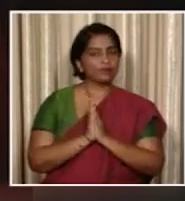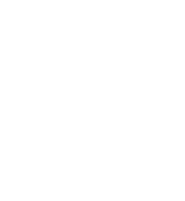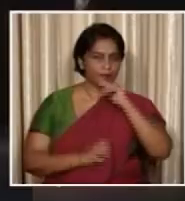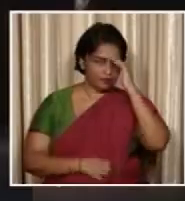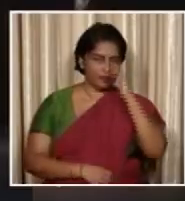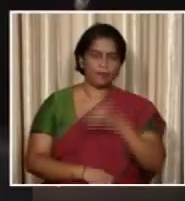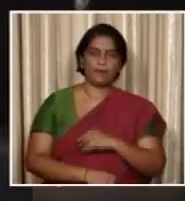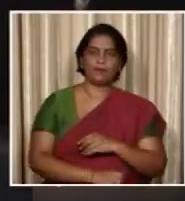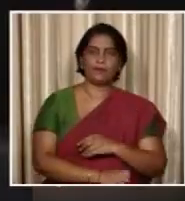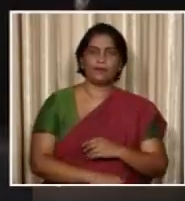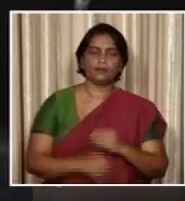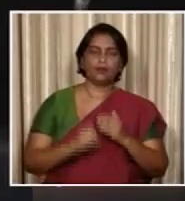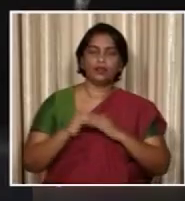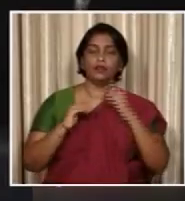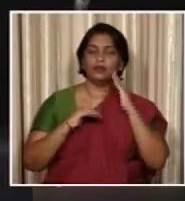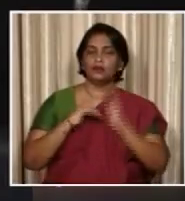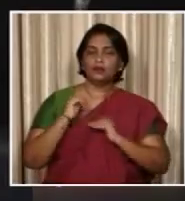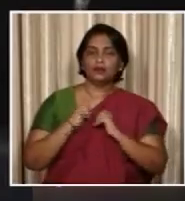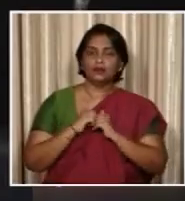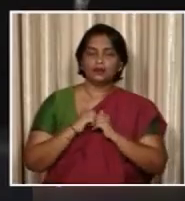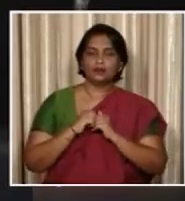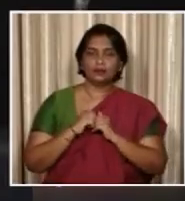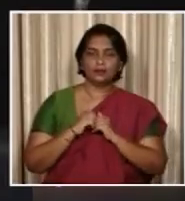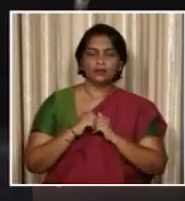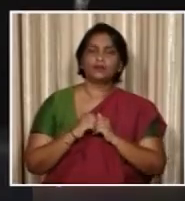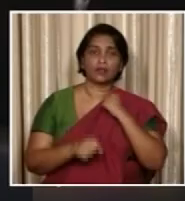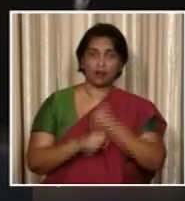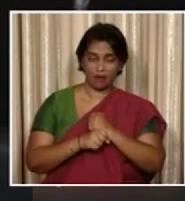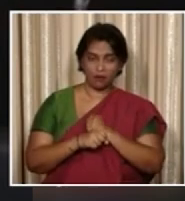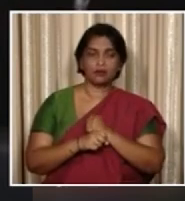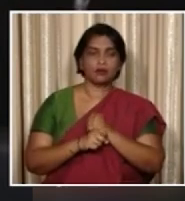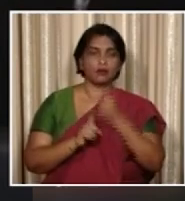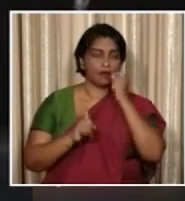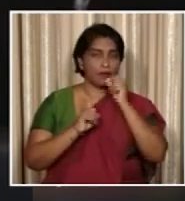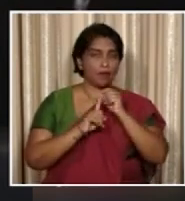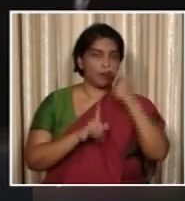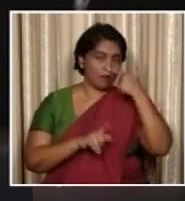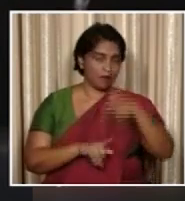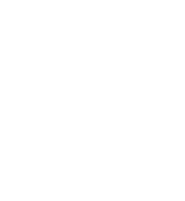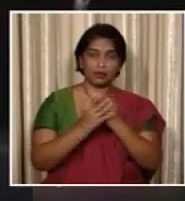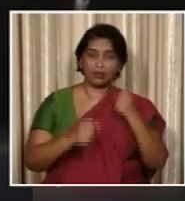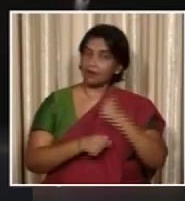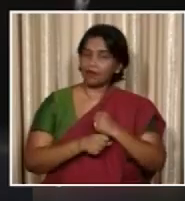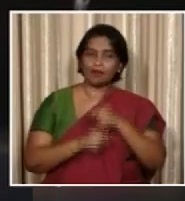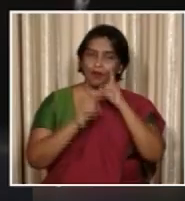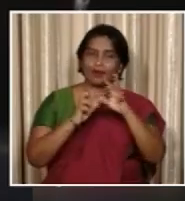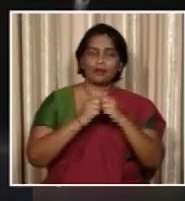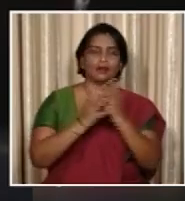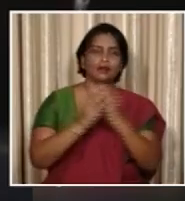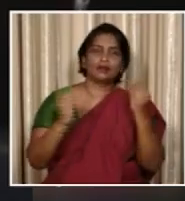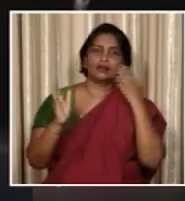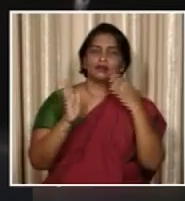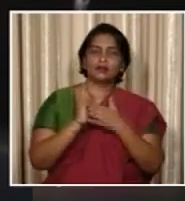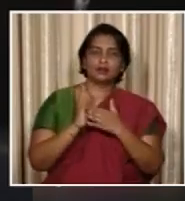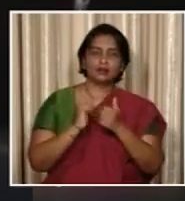නතර කරන්න. ගෑස් පෝලිං, පෙට්‍රල් පෝලිං නැති කරපු ආණ්ඩුවකට මේ පෝලිං නැති කරන එක ප්‍රශ්නයක් නෙවෙයි. එදා ඒ පෝලිං නැති